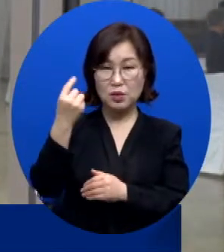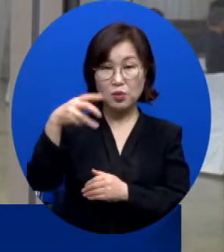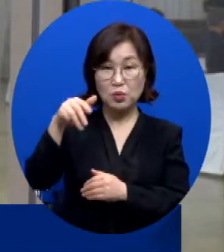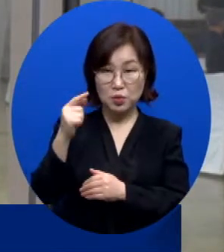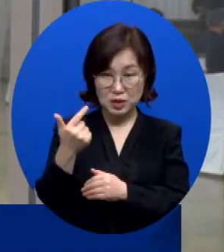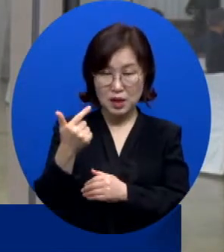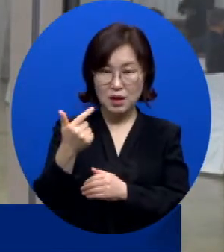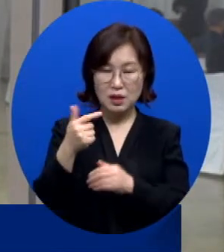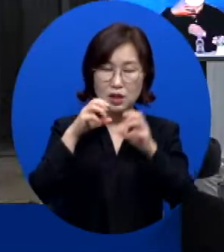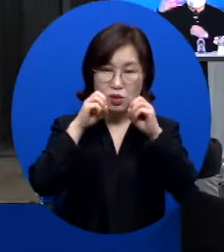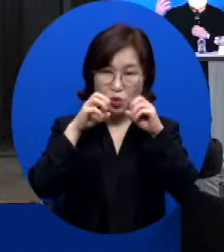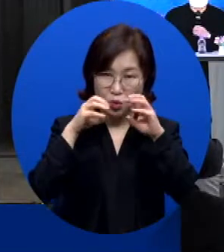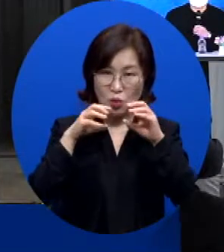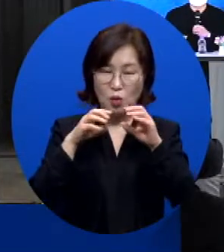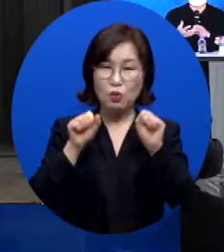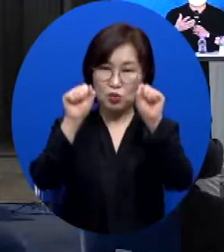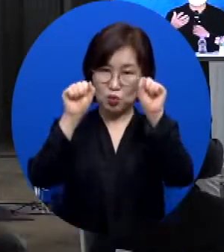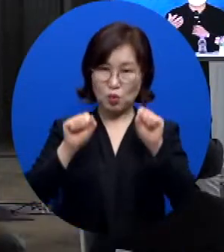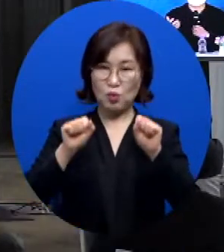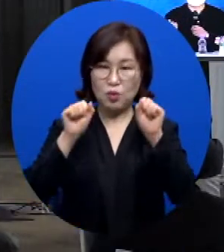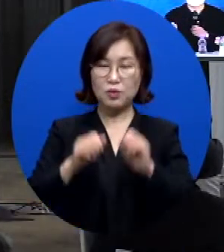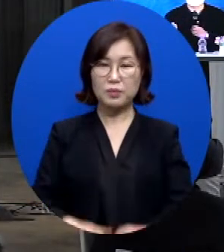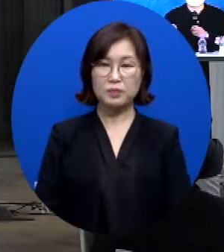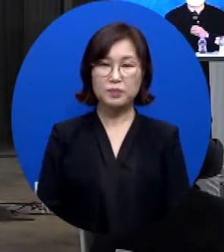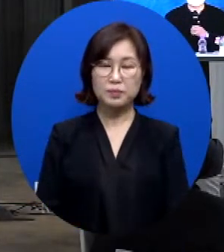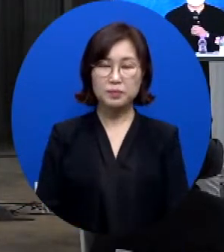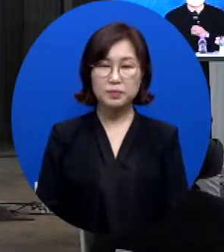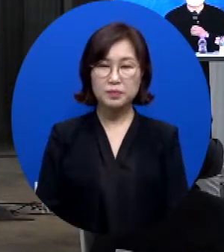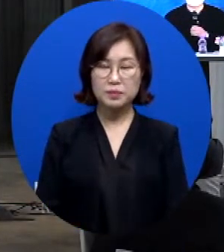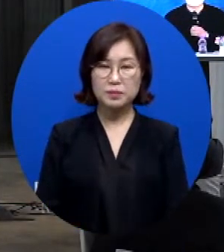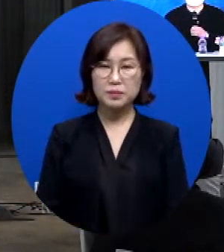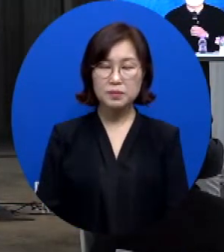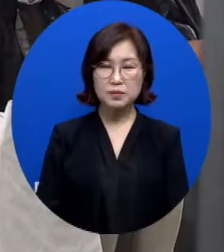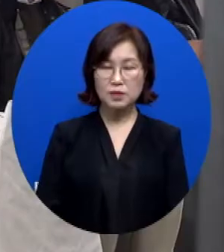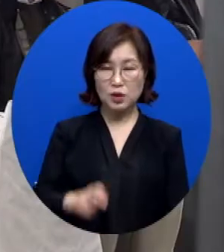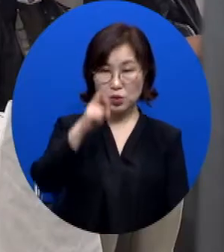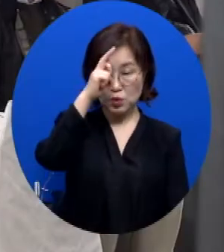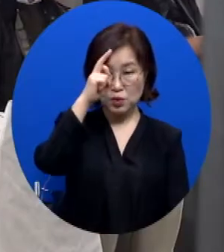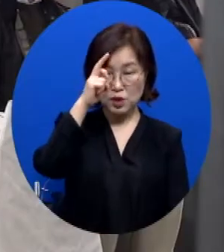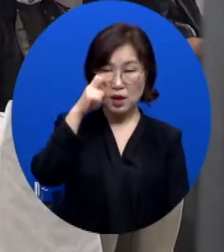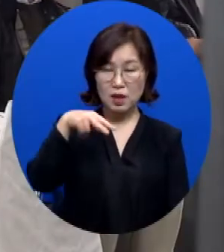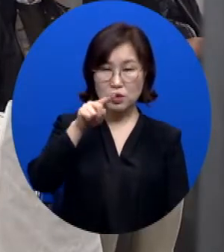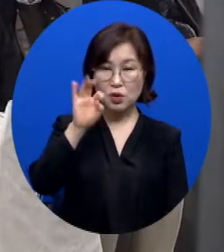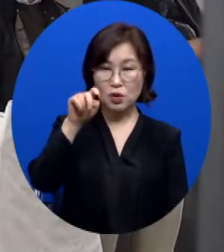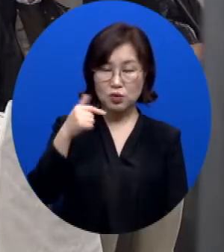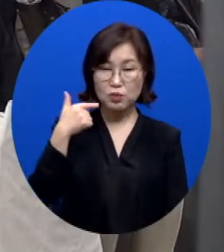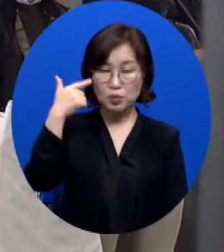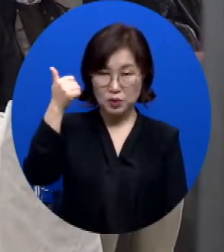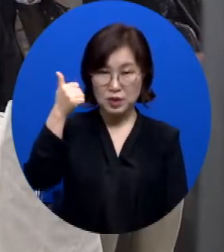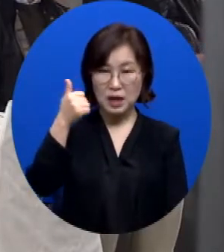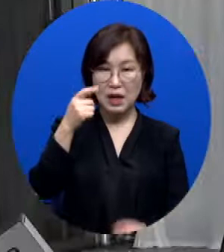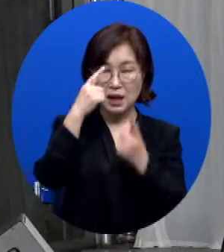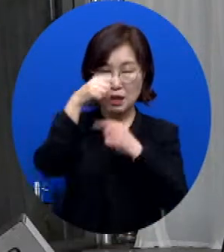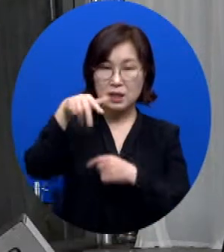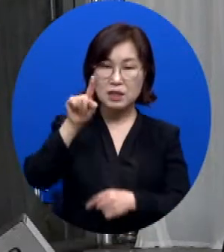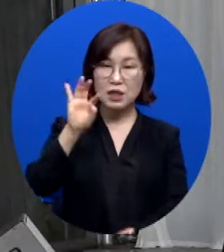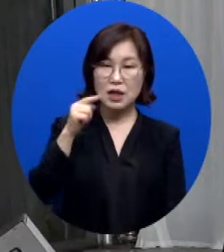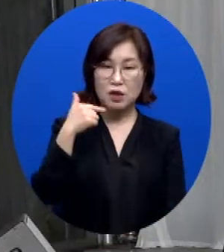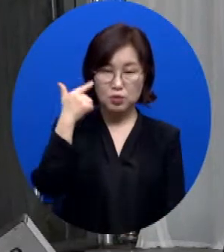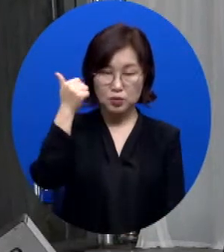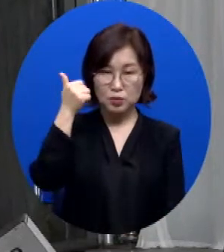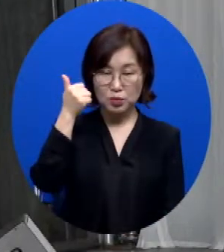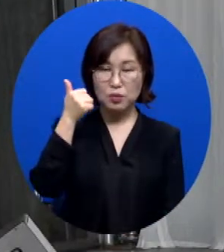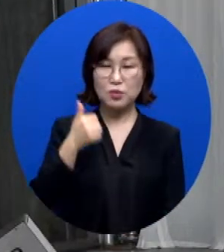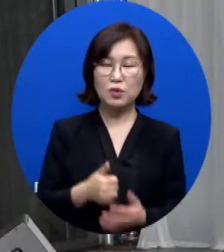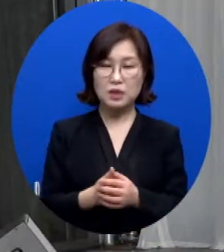교회 선교 운동입니다. 이번 컨퍼런스에는 지구촌 교회 최성훈 목사, 오늘의 교회 이재훈 목사, KWMA